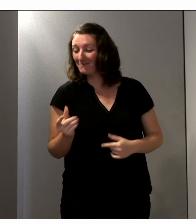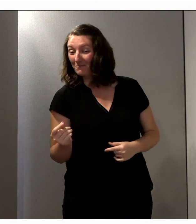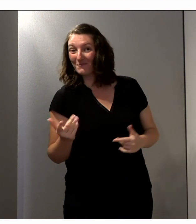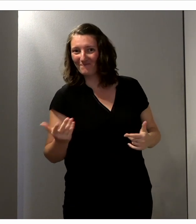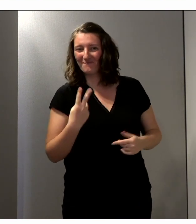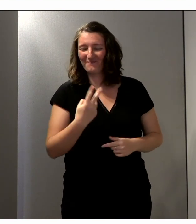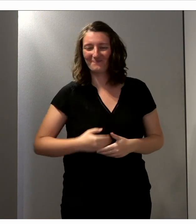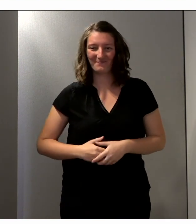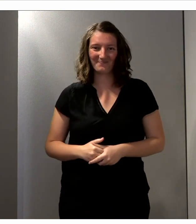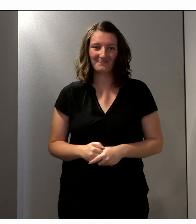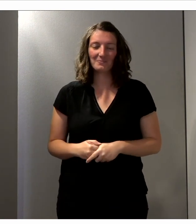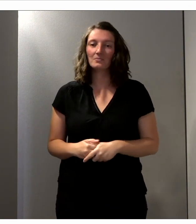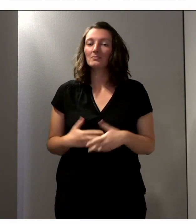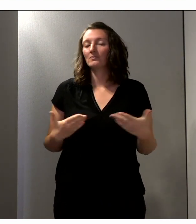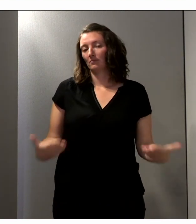Donc,